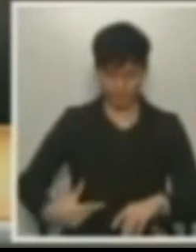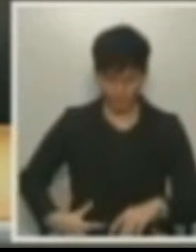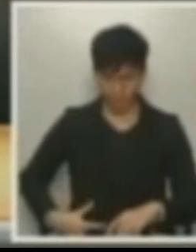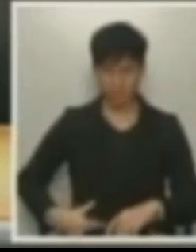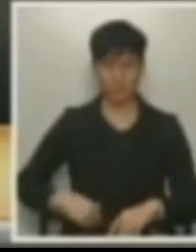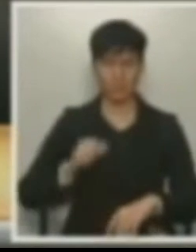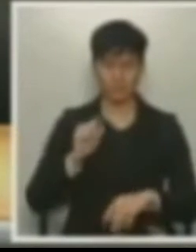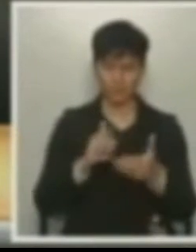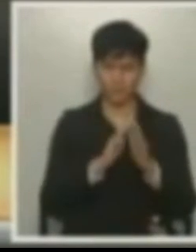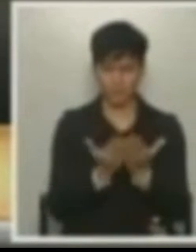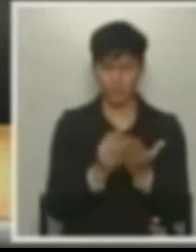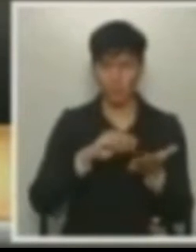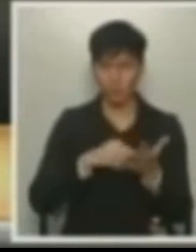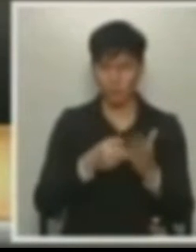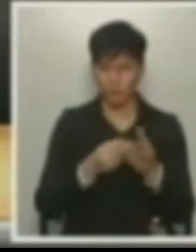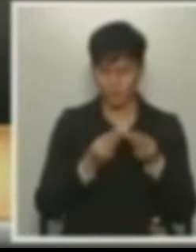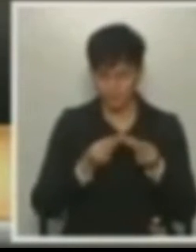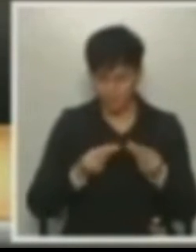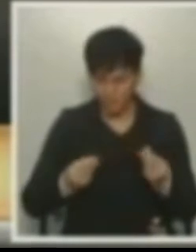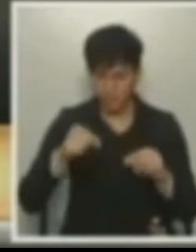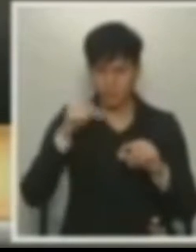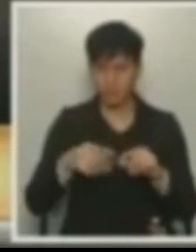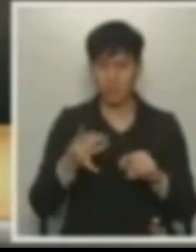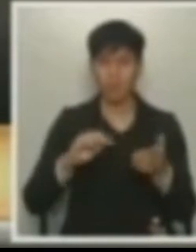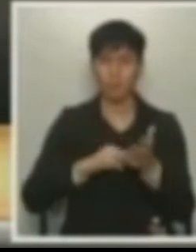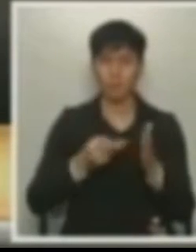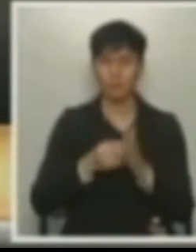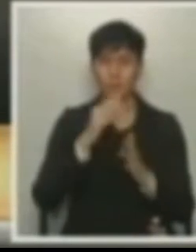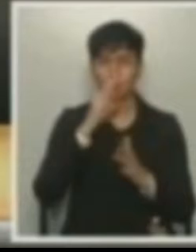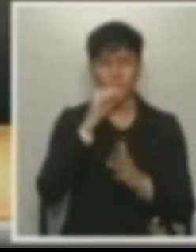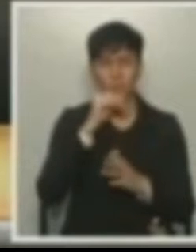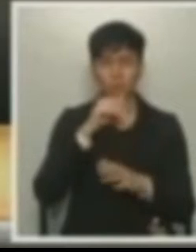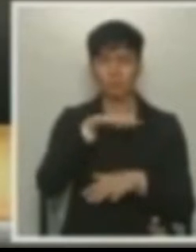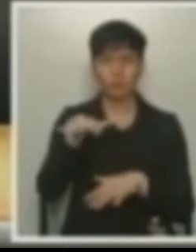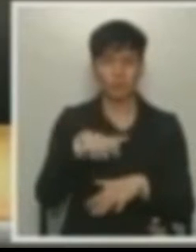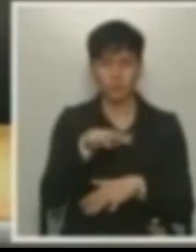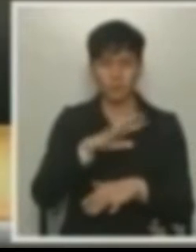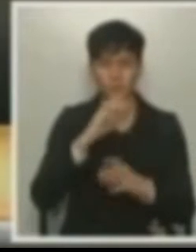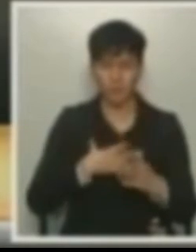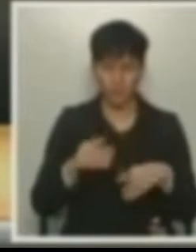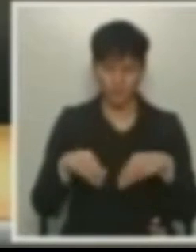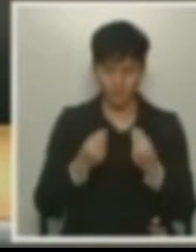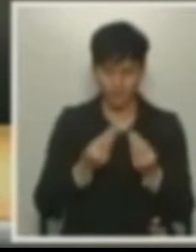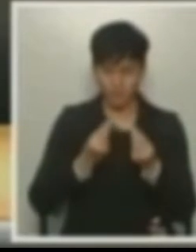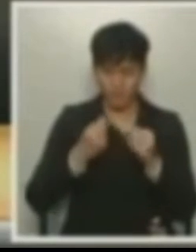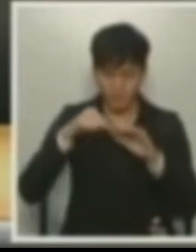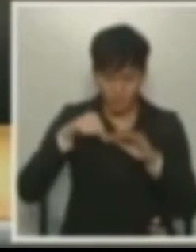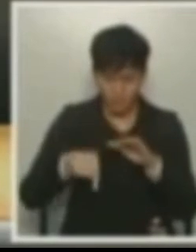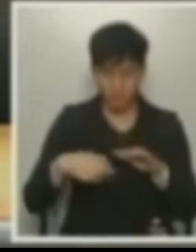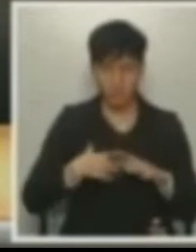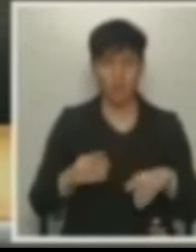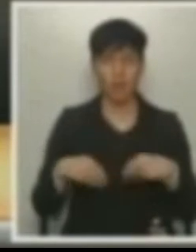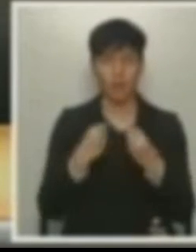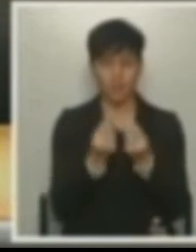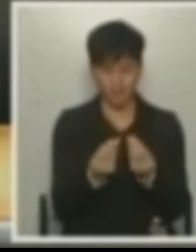ที่แท้จริงเป็นอย่างไรมิใช่มีการอ้างกันลอยๆโดยที่ไม่ได้เข้าใจในเนื้อหารายละเอียดนะครับอาจจะใช้โครงการวิจัยในกลุ่มพระปกเกล้า